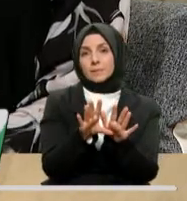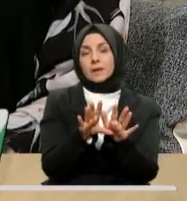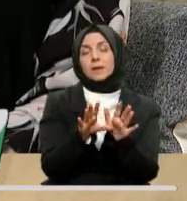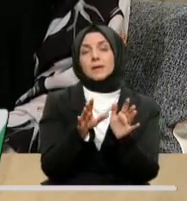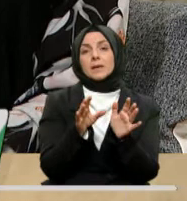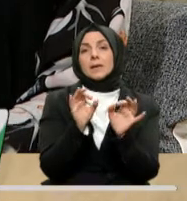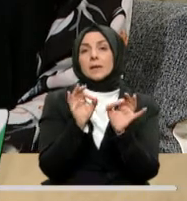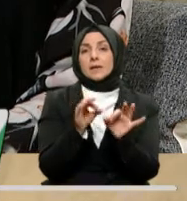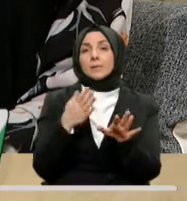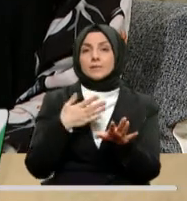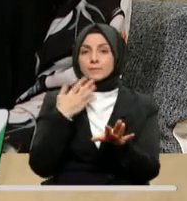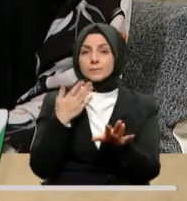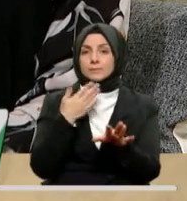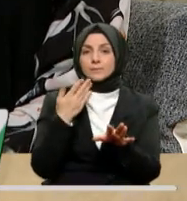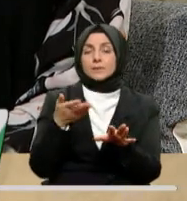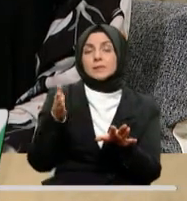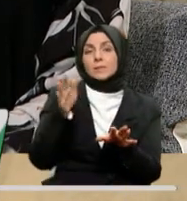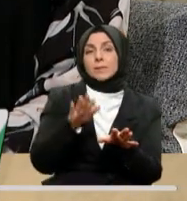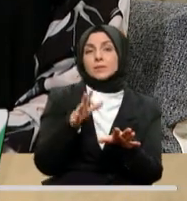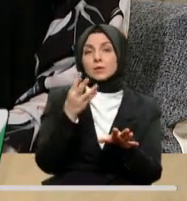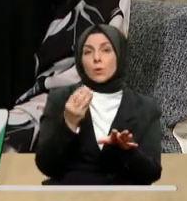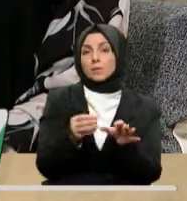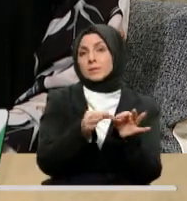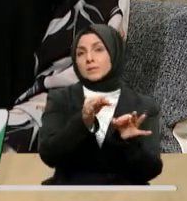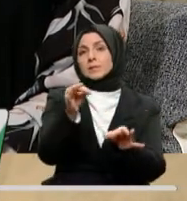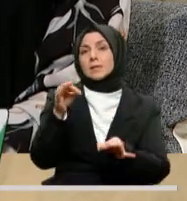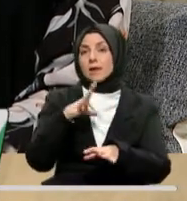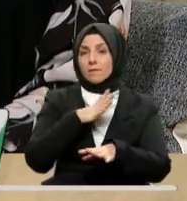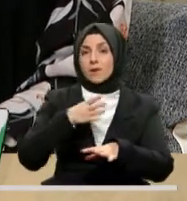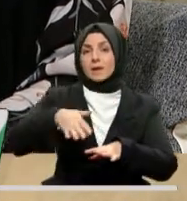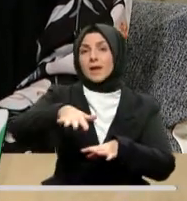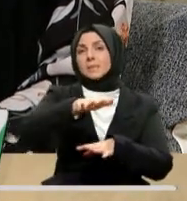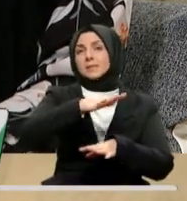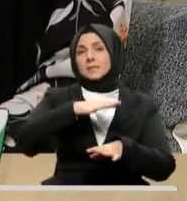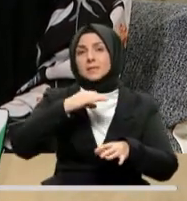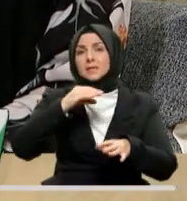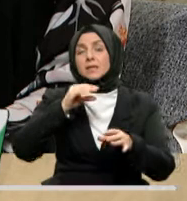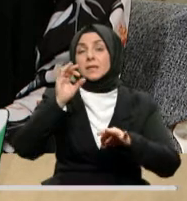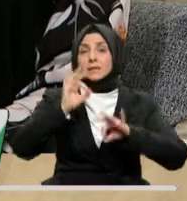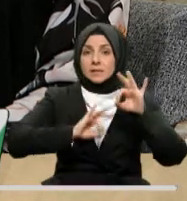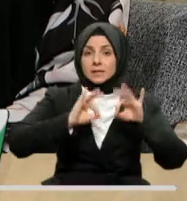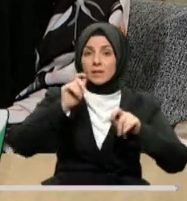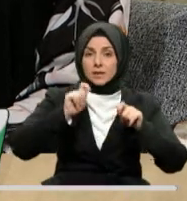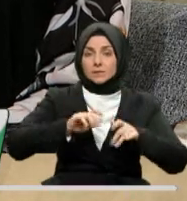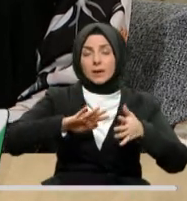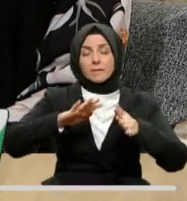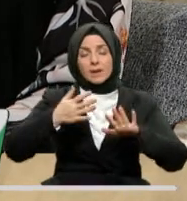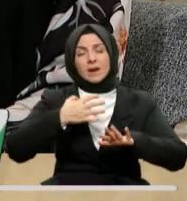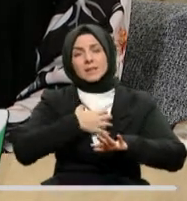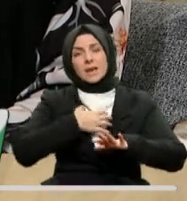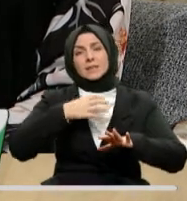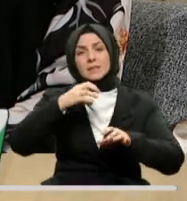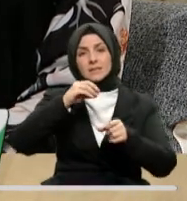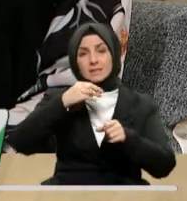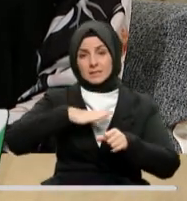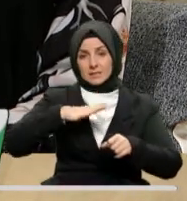hikayeleri başka olan insanlarla bir araya geliyoruz temasımız oluyor hepsini tedavi etmek ya da hepsini bizim istediğimiz şekle sokmak